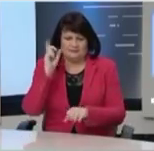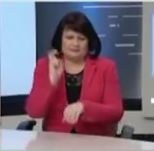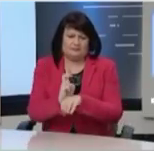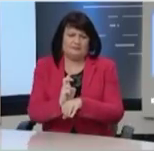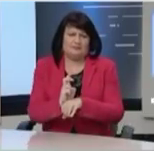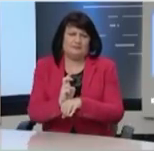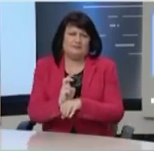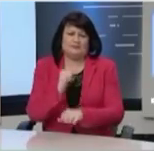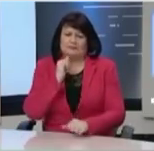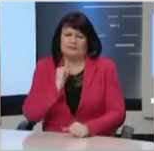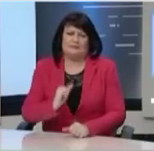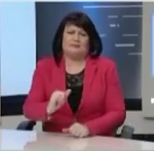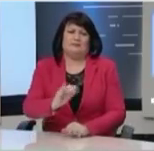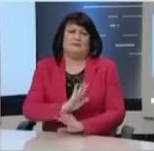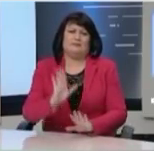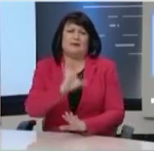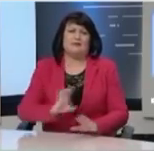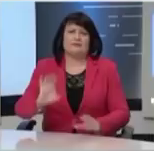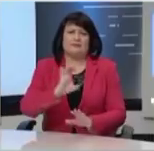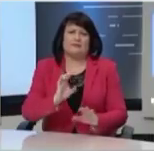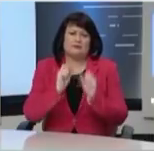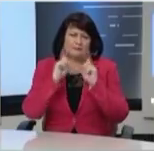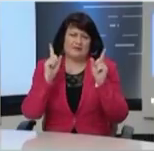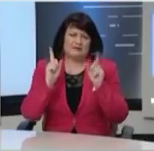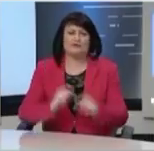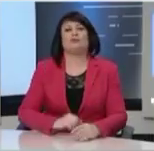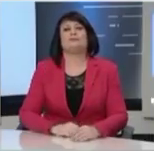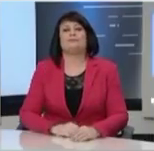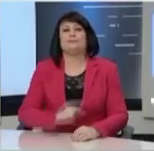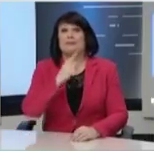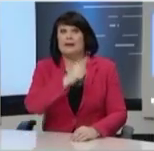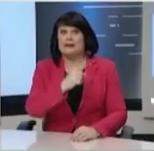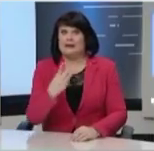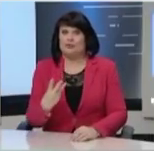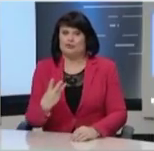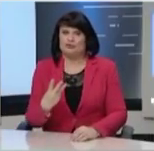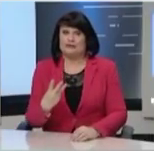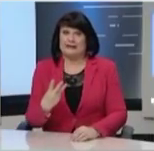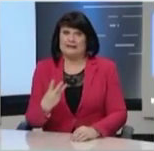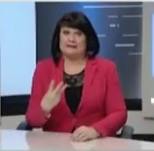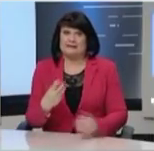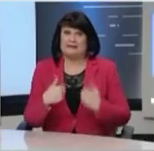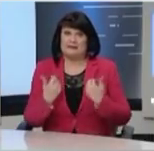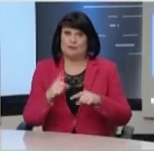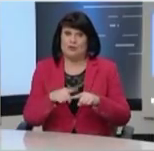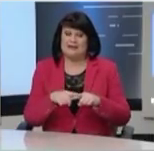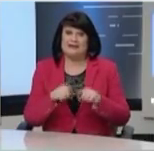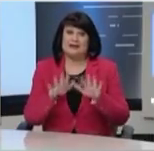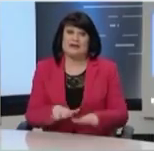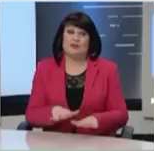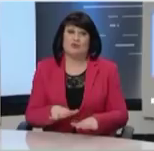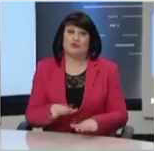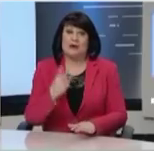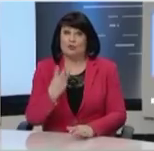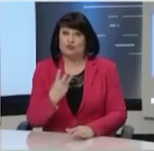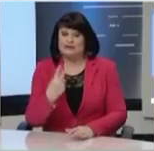ακατάρριπτο στην ιστορία της Ευρώπης. Ένας στους τρεις Έλληνες πολίτες άνεργος, δύο στους